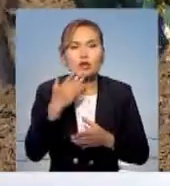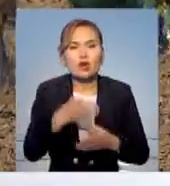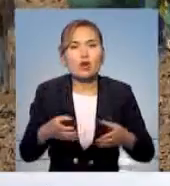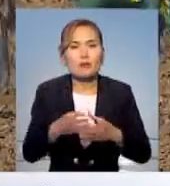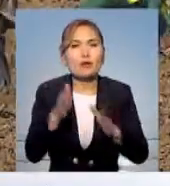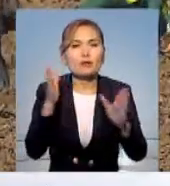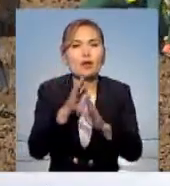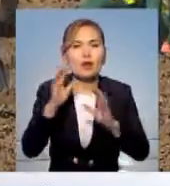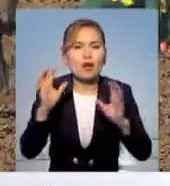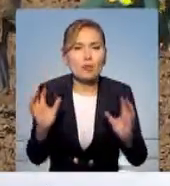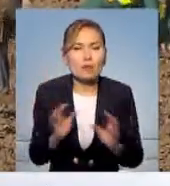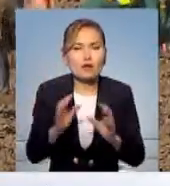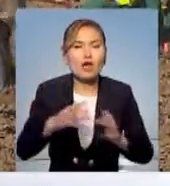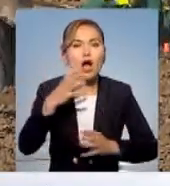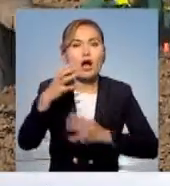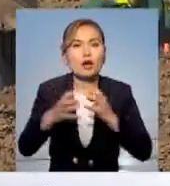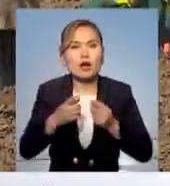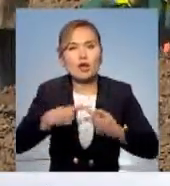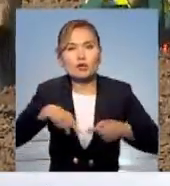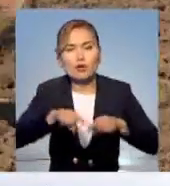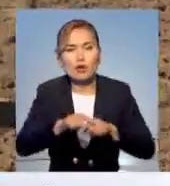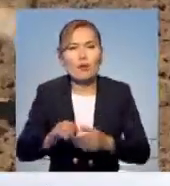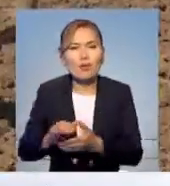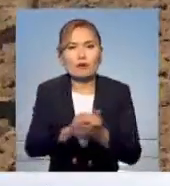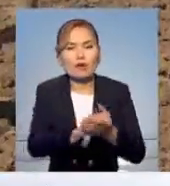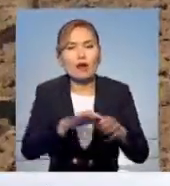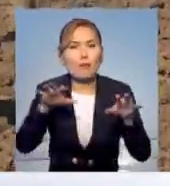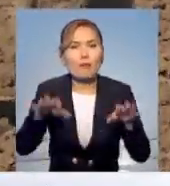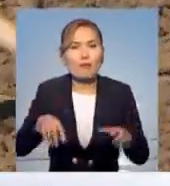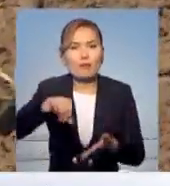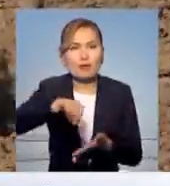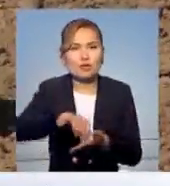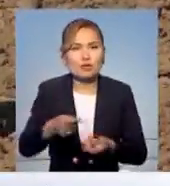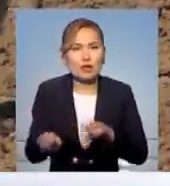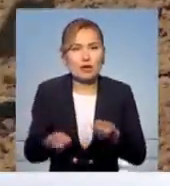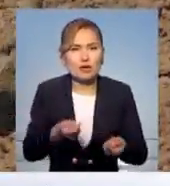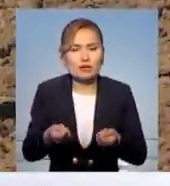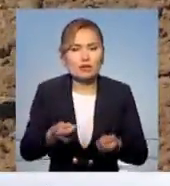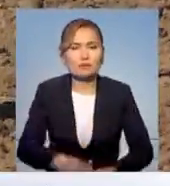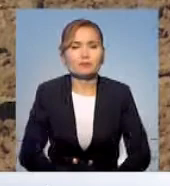табиғатты қорғау халықаралық одағы секілді қауымдастықтардың өкілдері де қатысты.